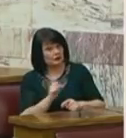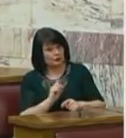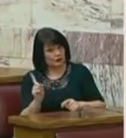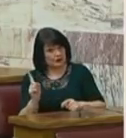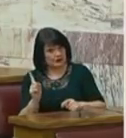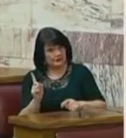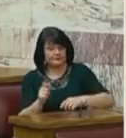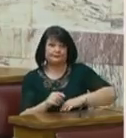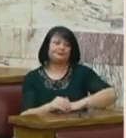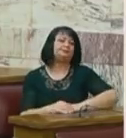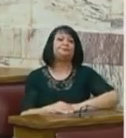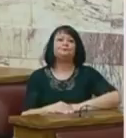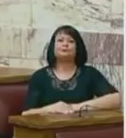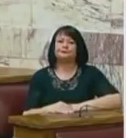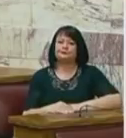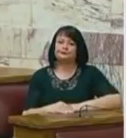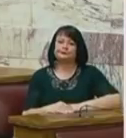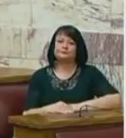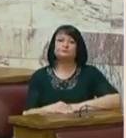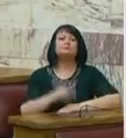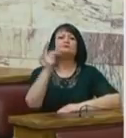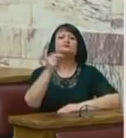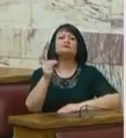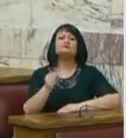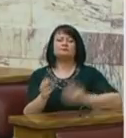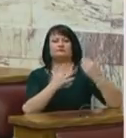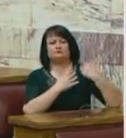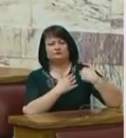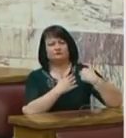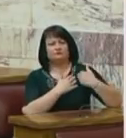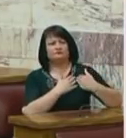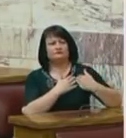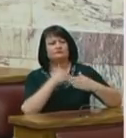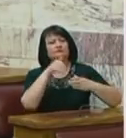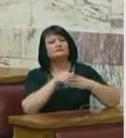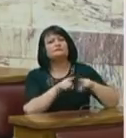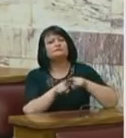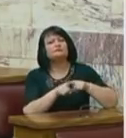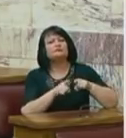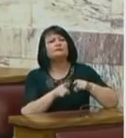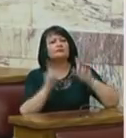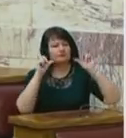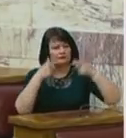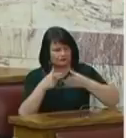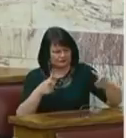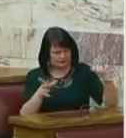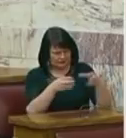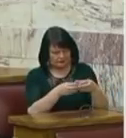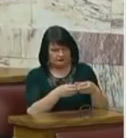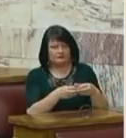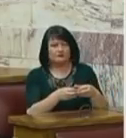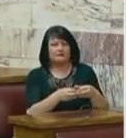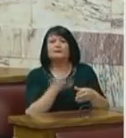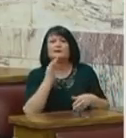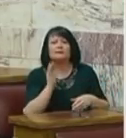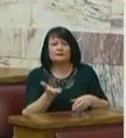Θα πέφτετε επάνω μου και στα θέματα των εσωτερικών συσχετισμών στη Δημοκρατική Παράταξη. Γιατί όλη